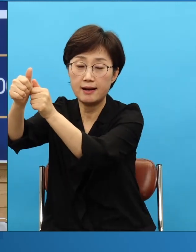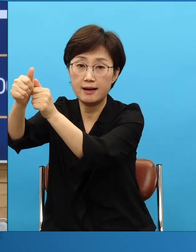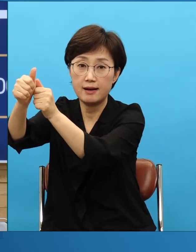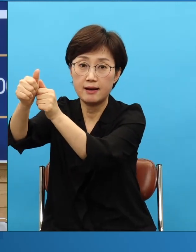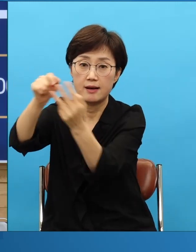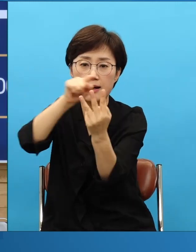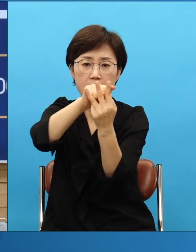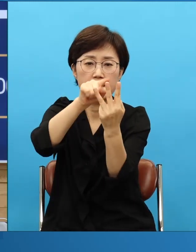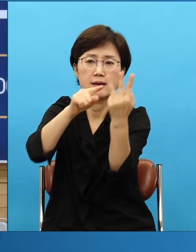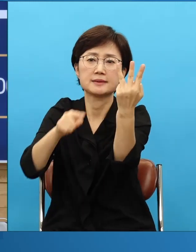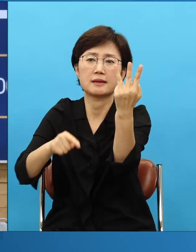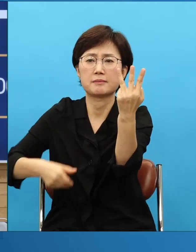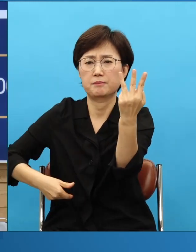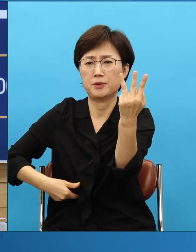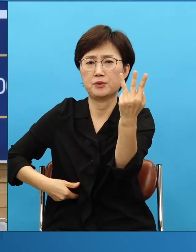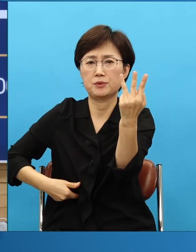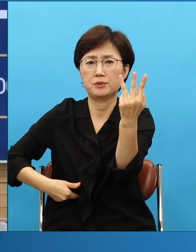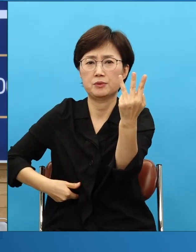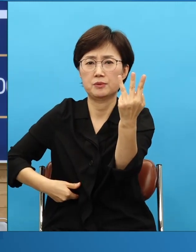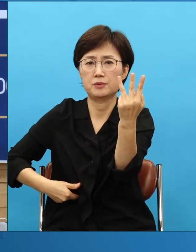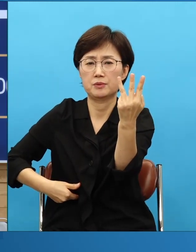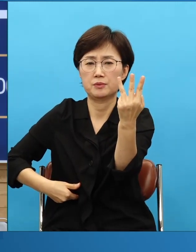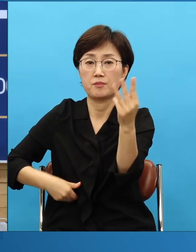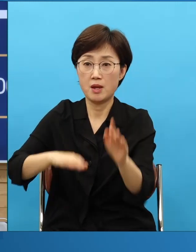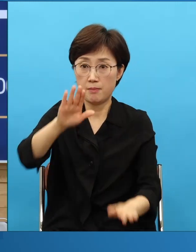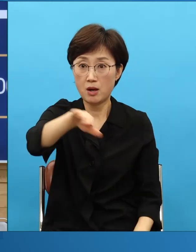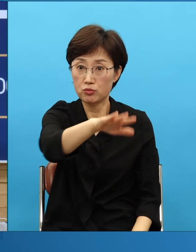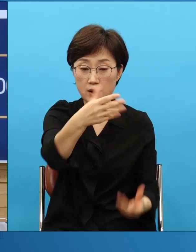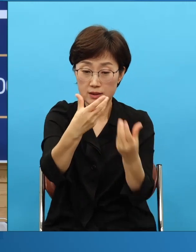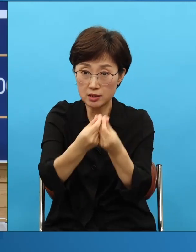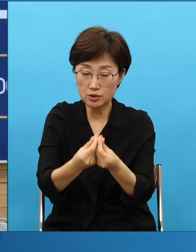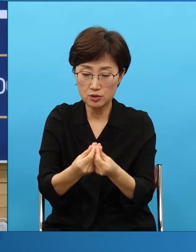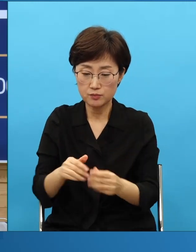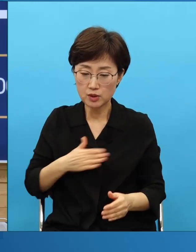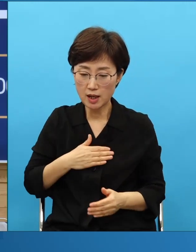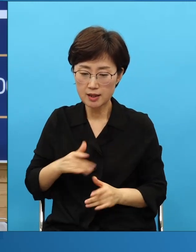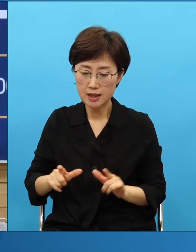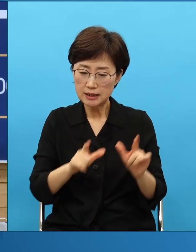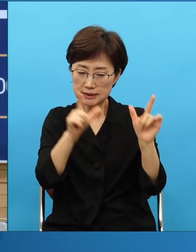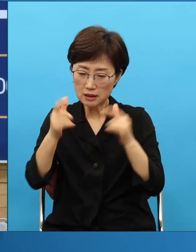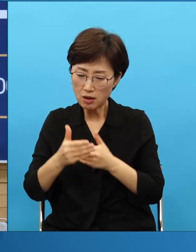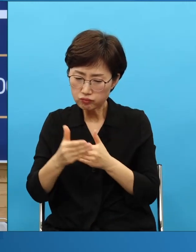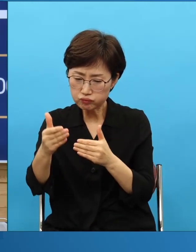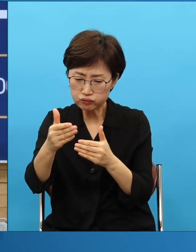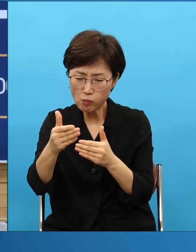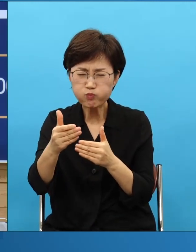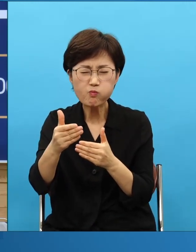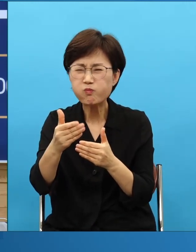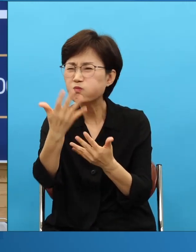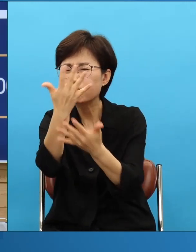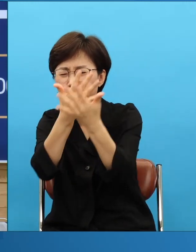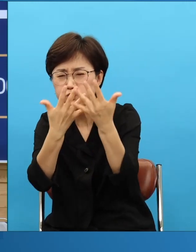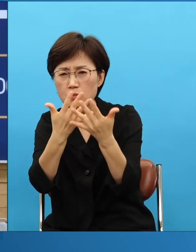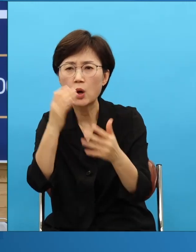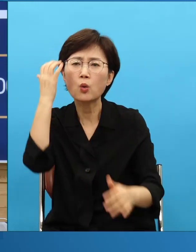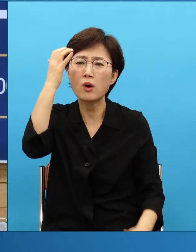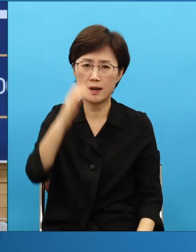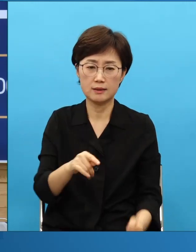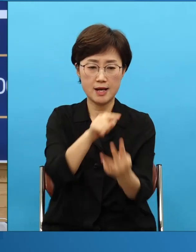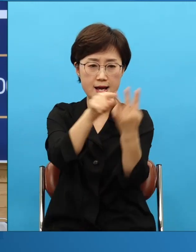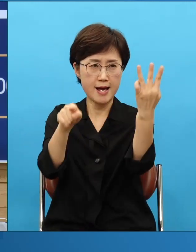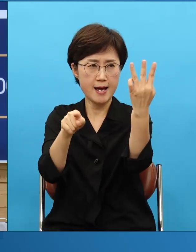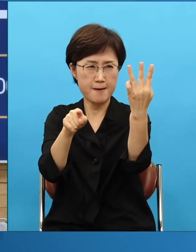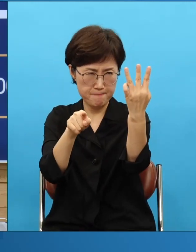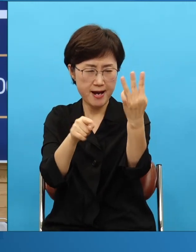돼요. And so these 3 things has to come aligned. 오늘 길을 가는데 그 세 개가 맞아야 되는 거란 말이죠. When you go on this path and this road, these 3 things has to come